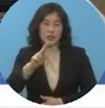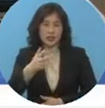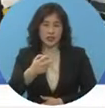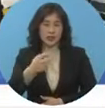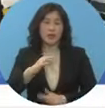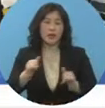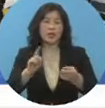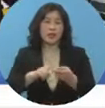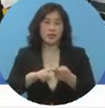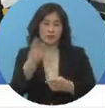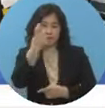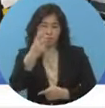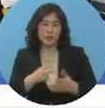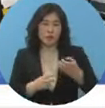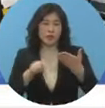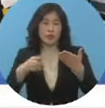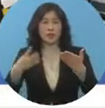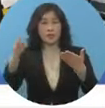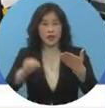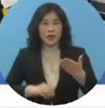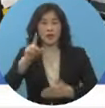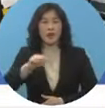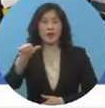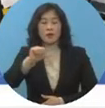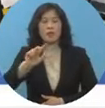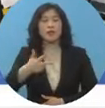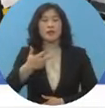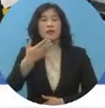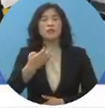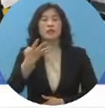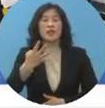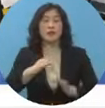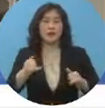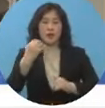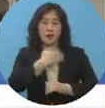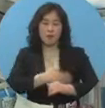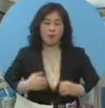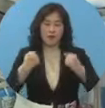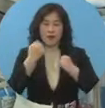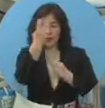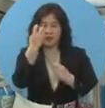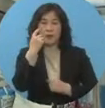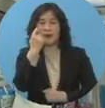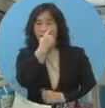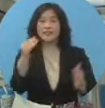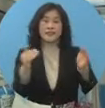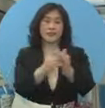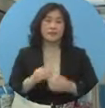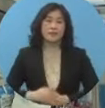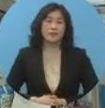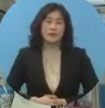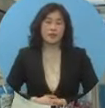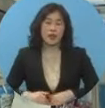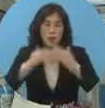99.4% 에 해당하는 15709 14명의 건강 상태를 확인했습니다 존 수도사는